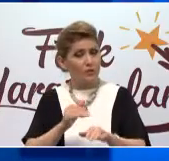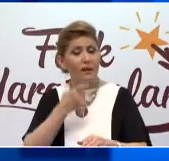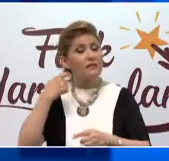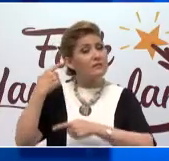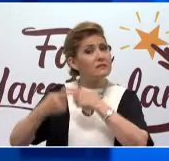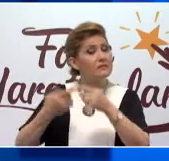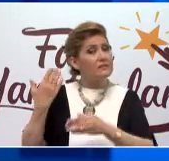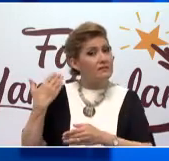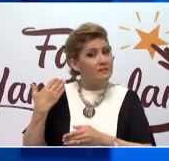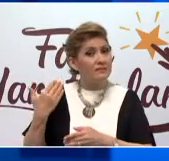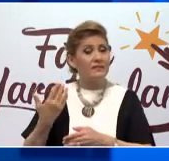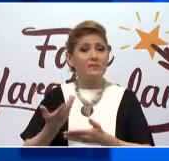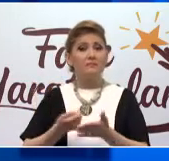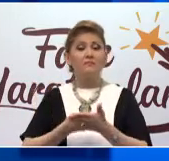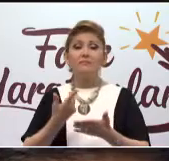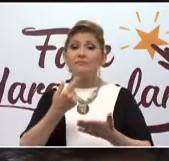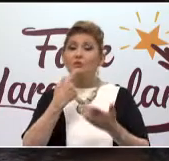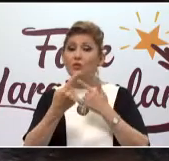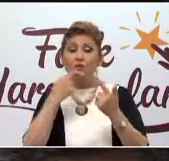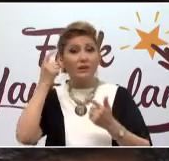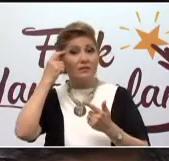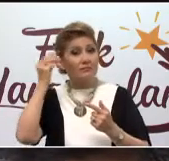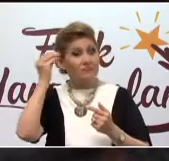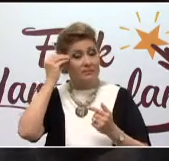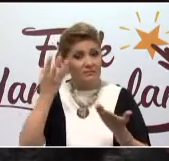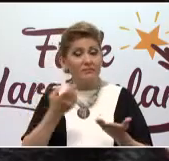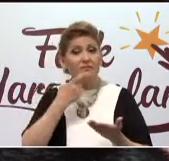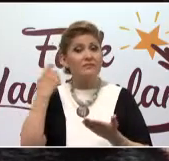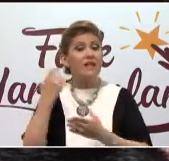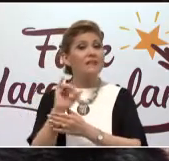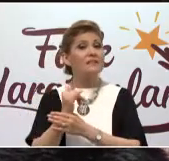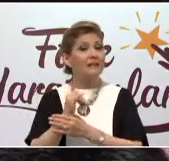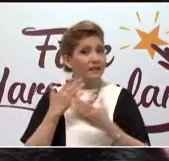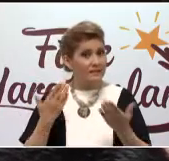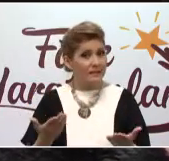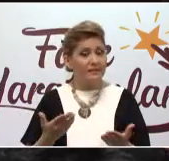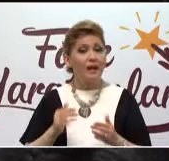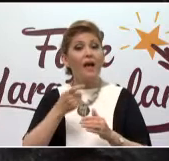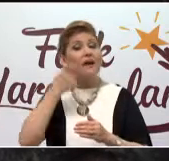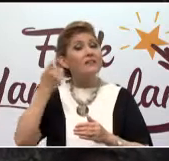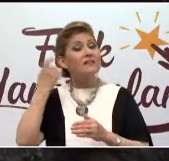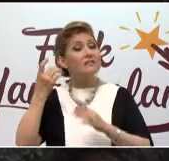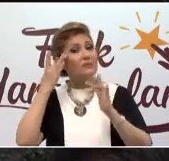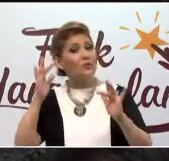Geleneklerimiz, sözel belleğimiz, geleneksel sanatlarımız koruma altına